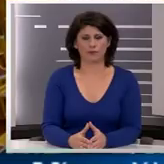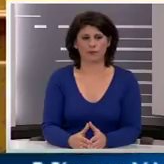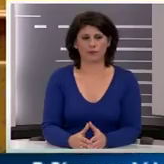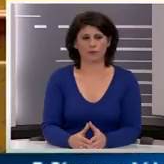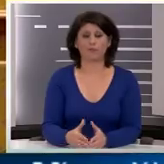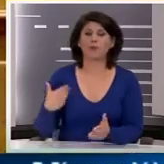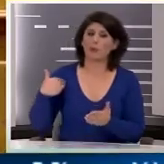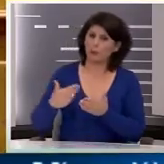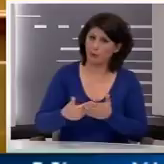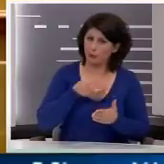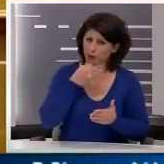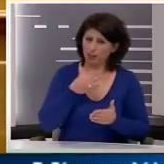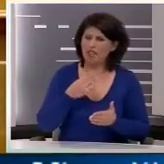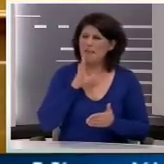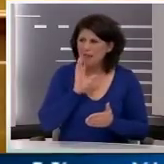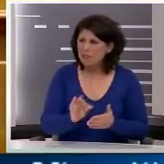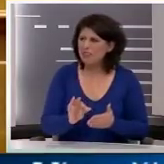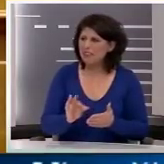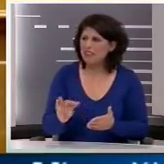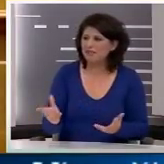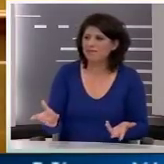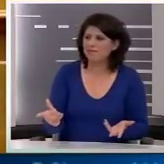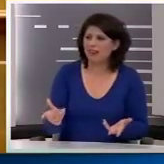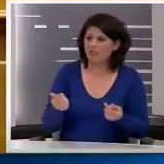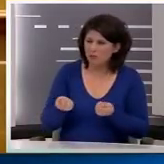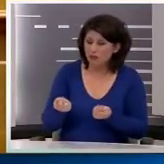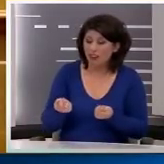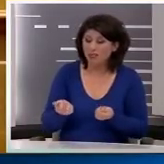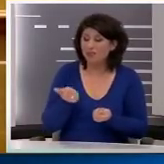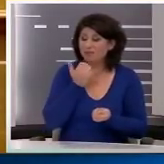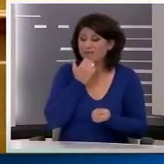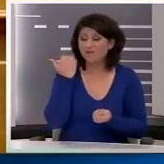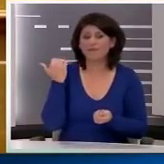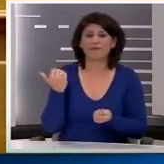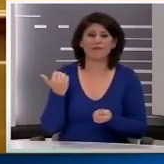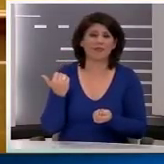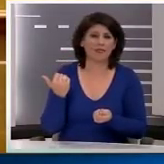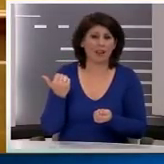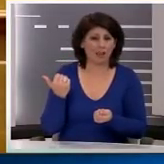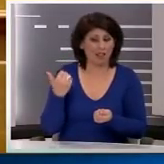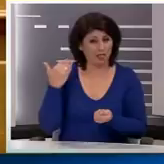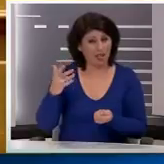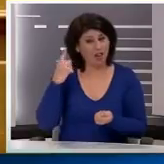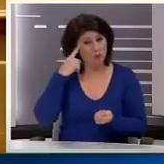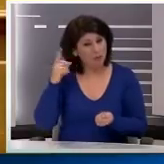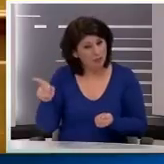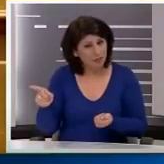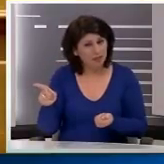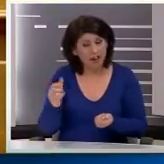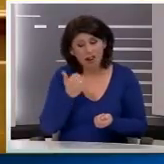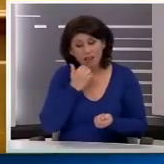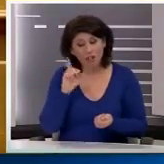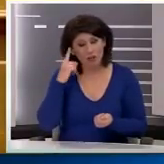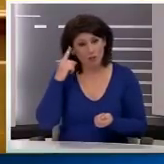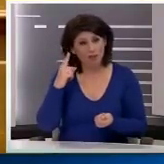πραγματικά ματαιοπονείται αν νομίζετε ότι μπορεί